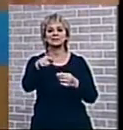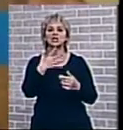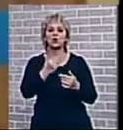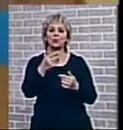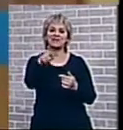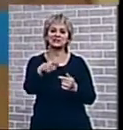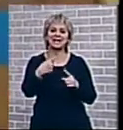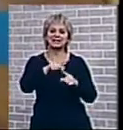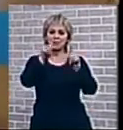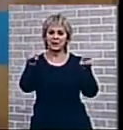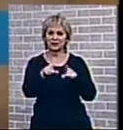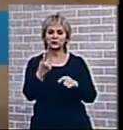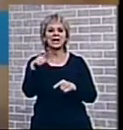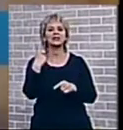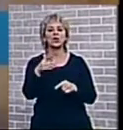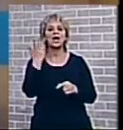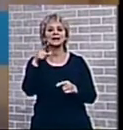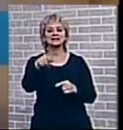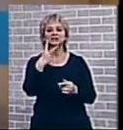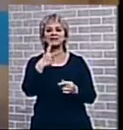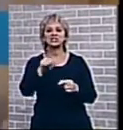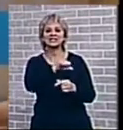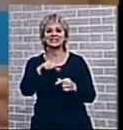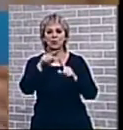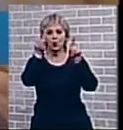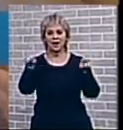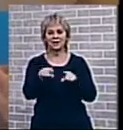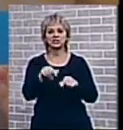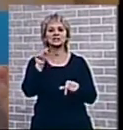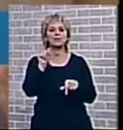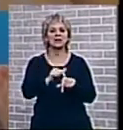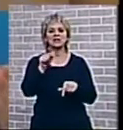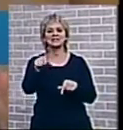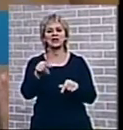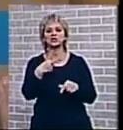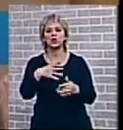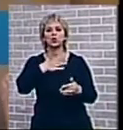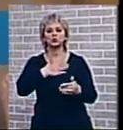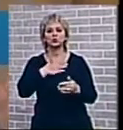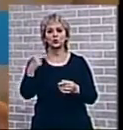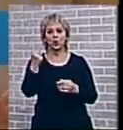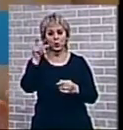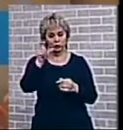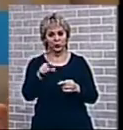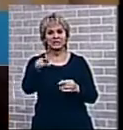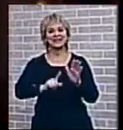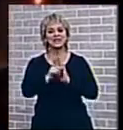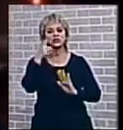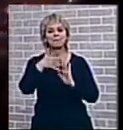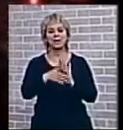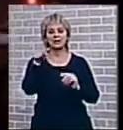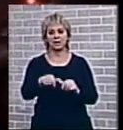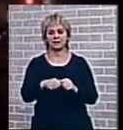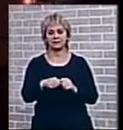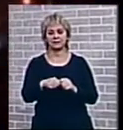его репродукциями, это одно. Но когда ты видишь саму вещь, ты как бы соприкасаешься невольно с душой художника, ты ее начинаешь